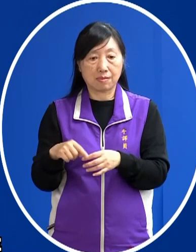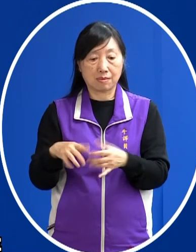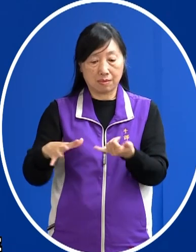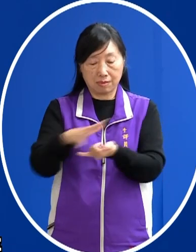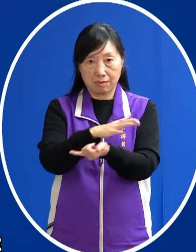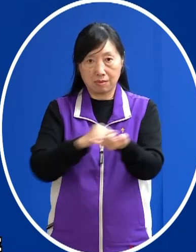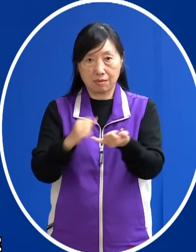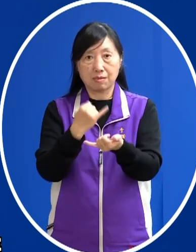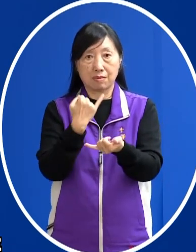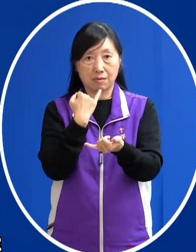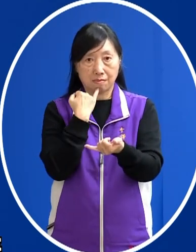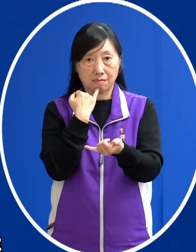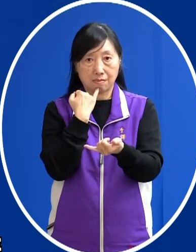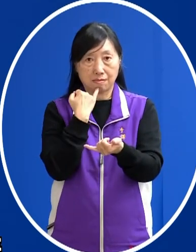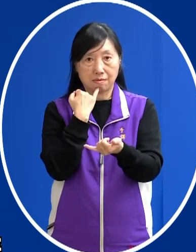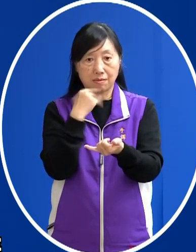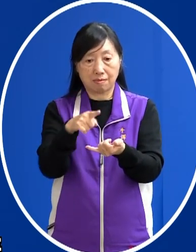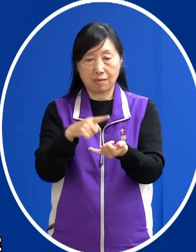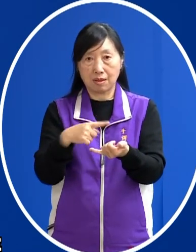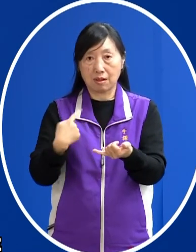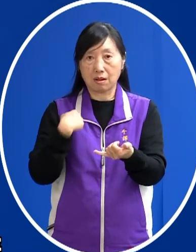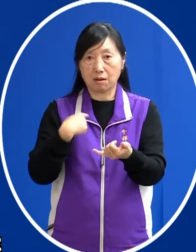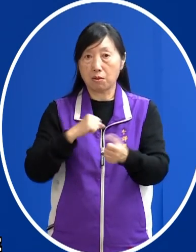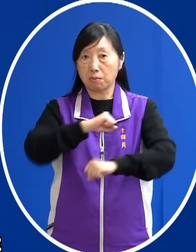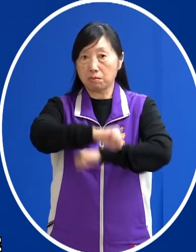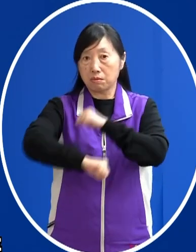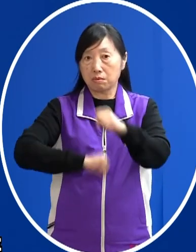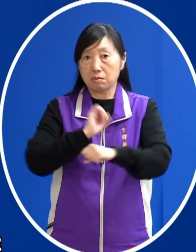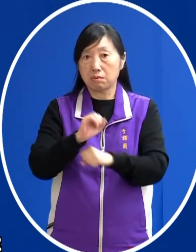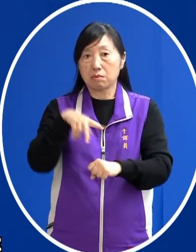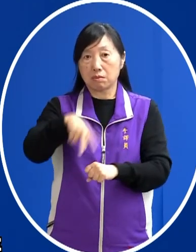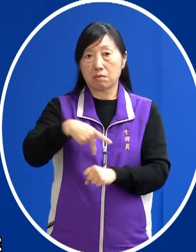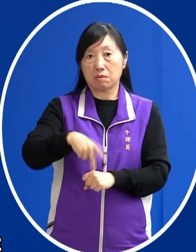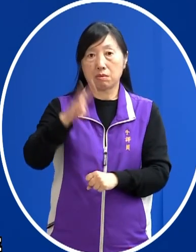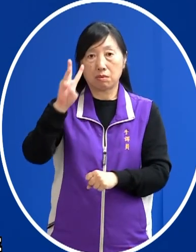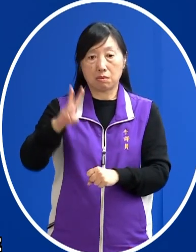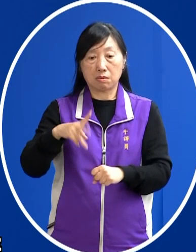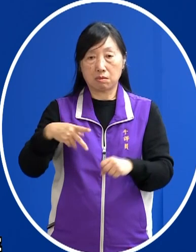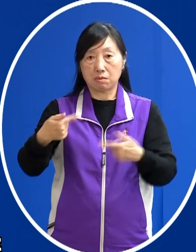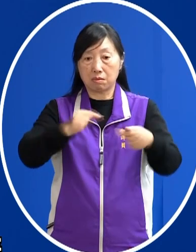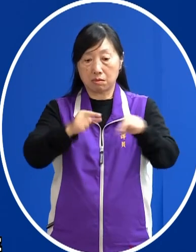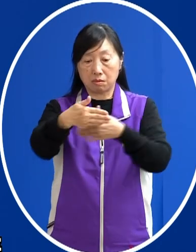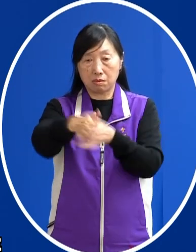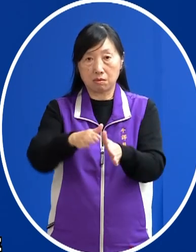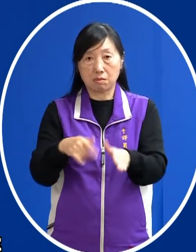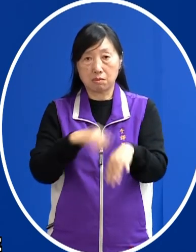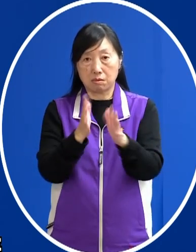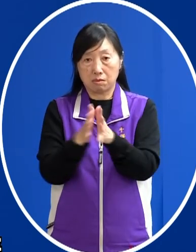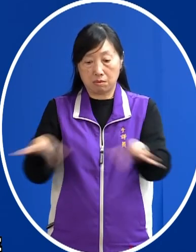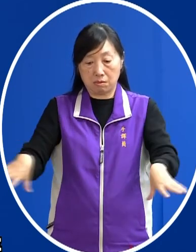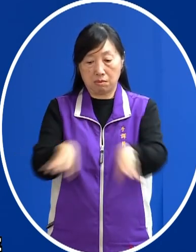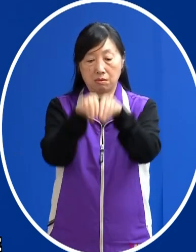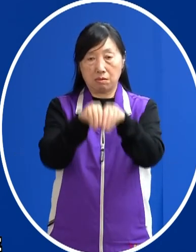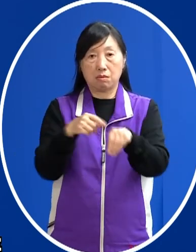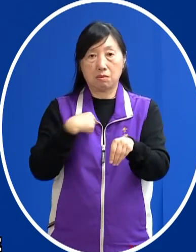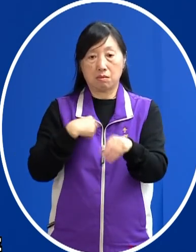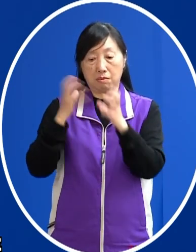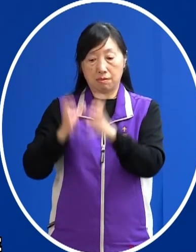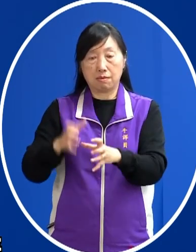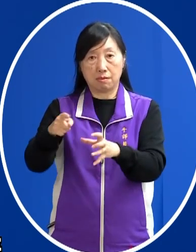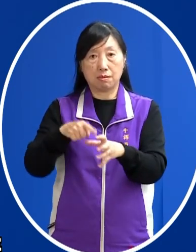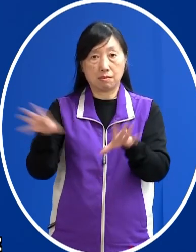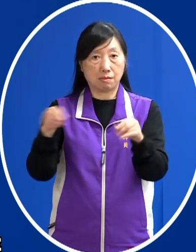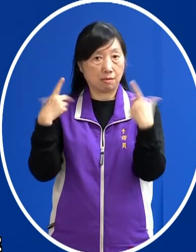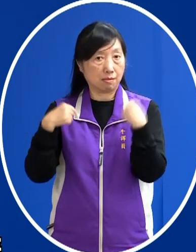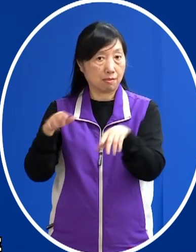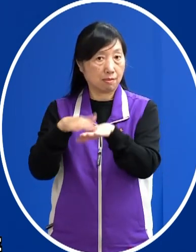可以操作这些活体病毒的 P3 实验室，我们组织了一个资源平台。那这个资